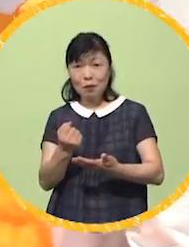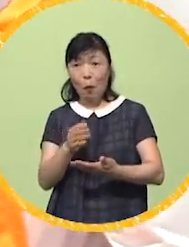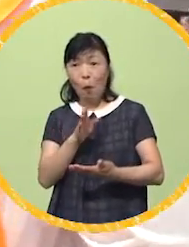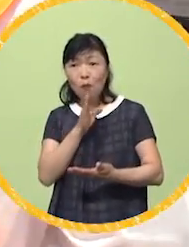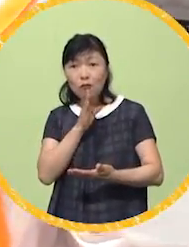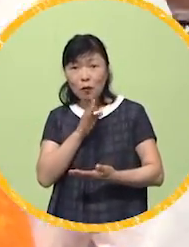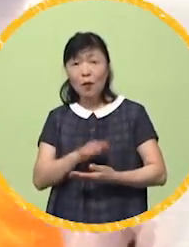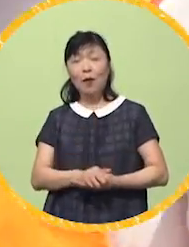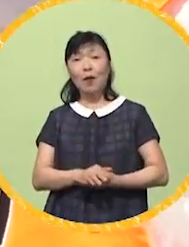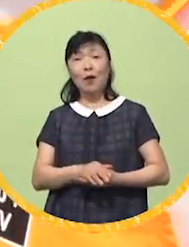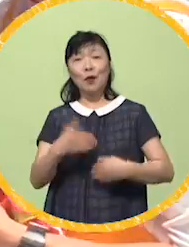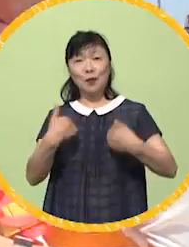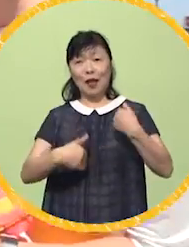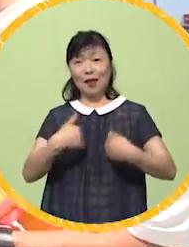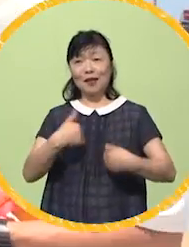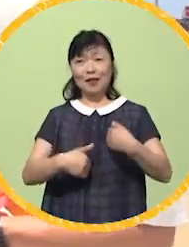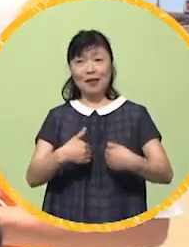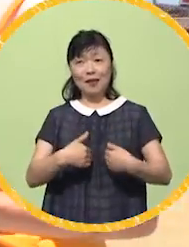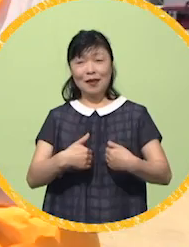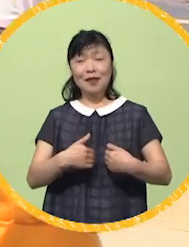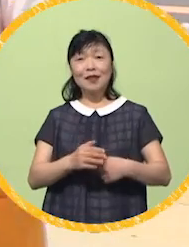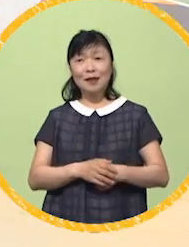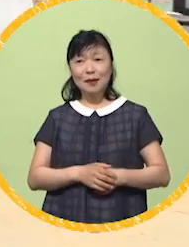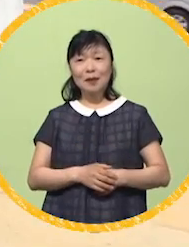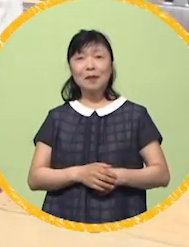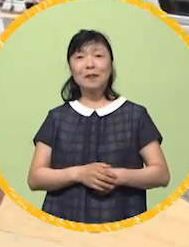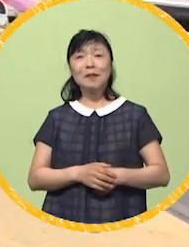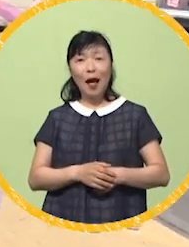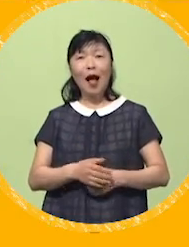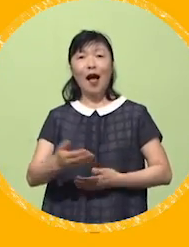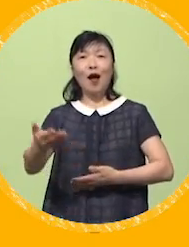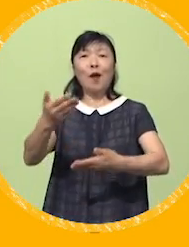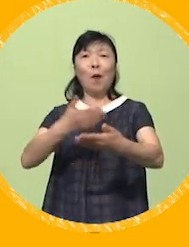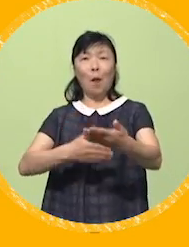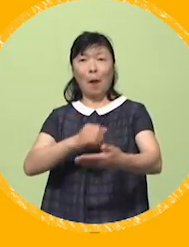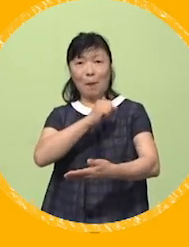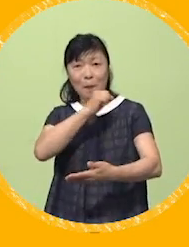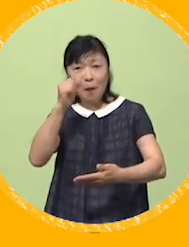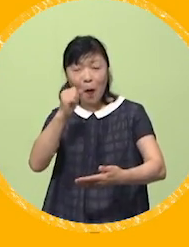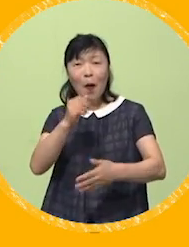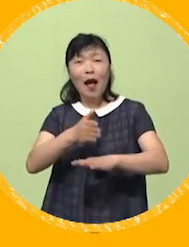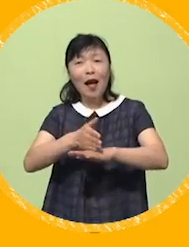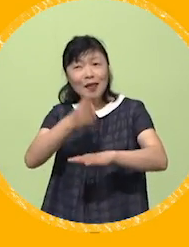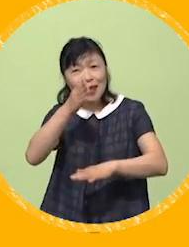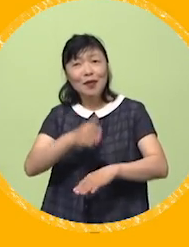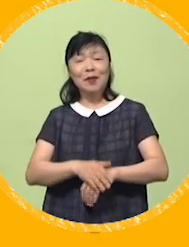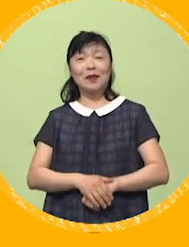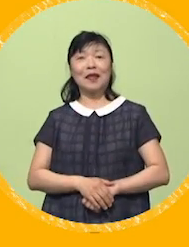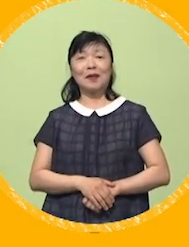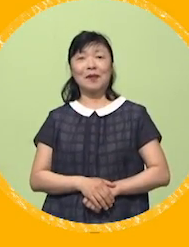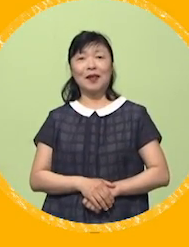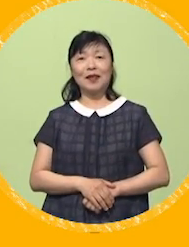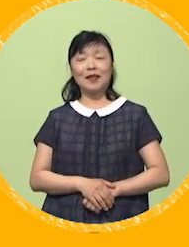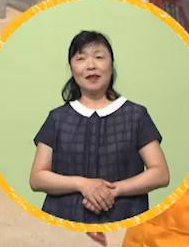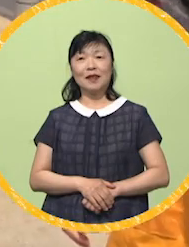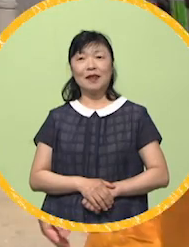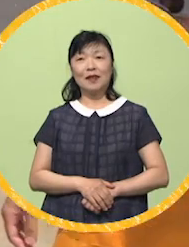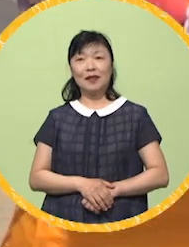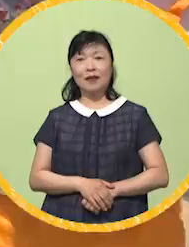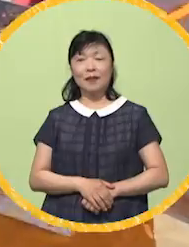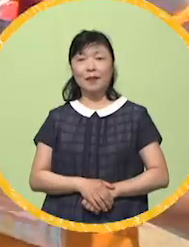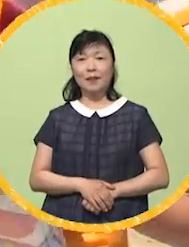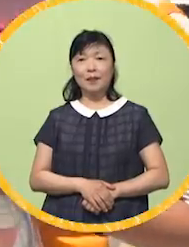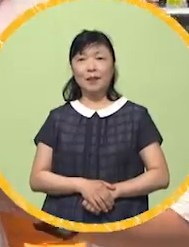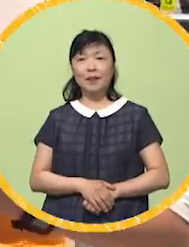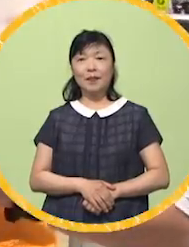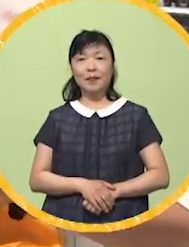った な。マジで嬉しいんだけど。どうぞ。ありがとうございます。 うちは せっかくならみんなでこう、 みんなで さ。